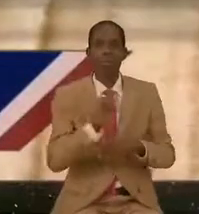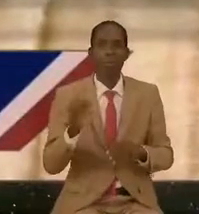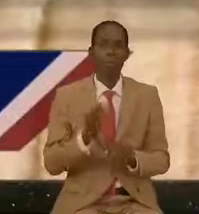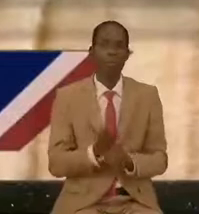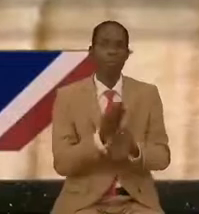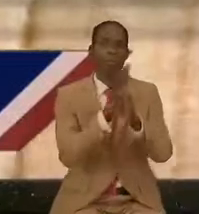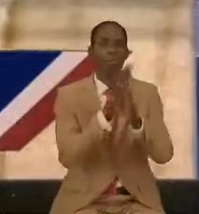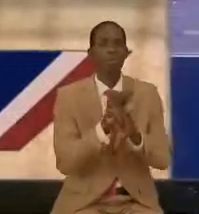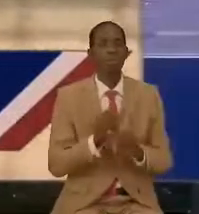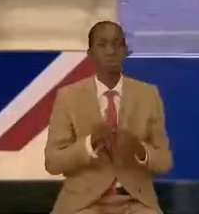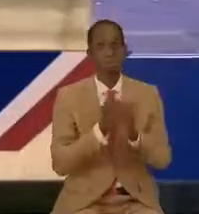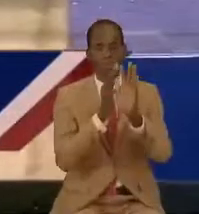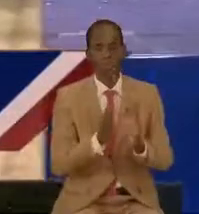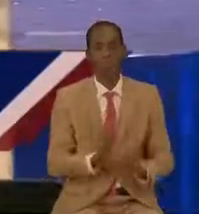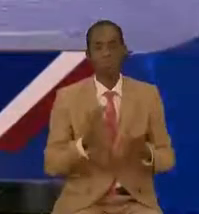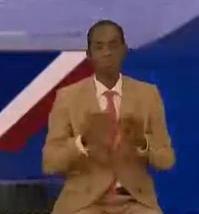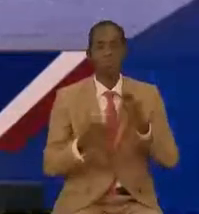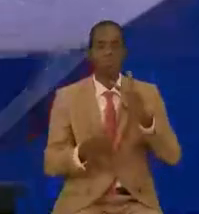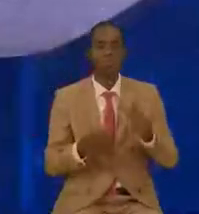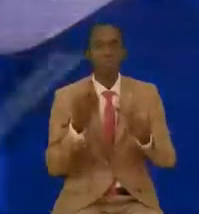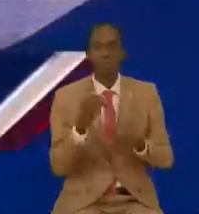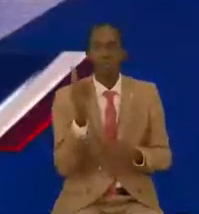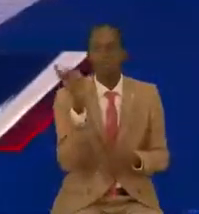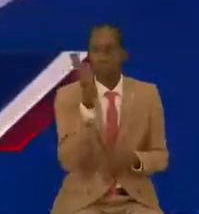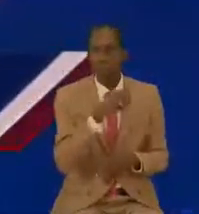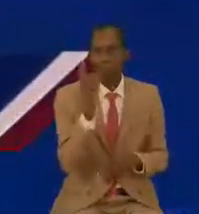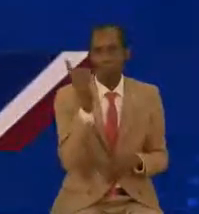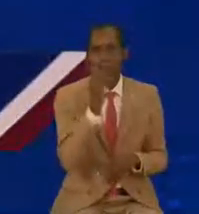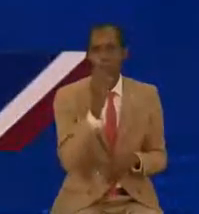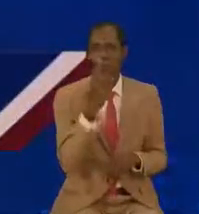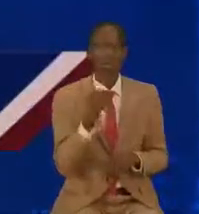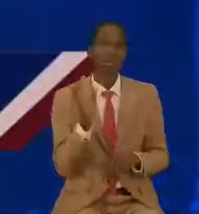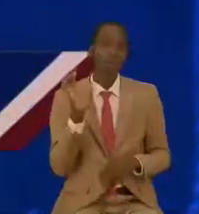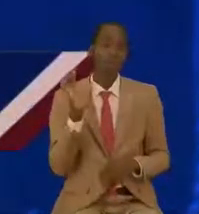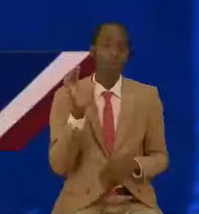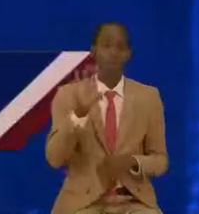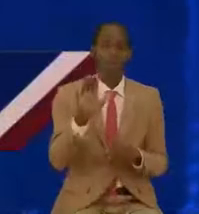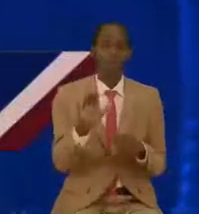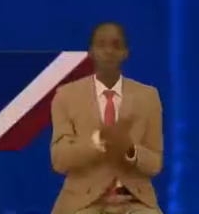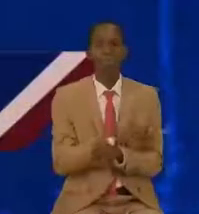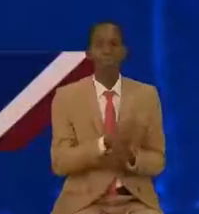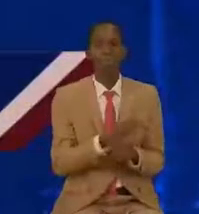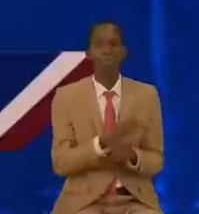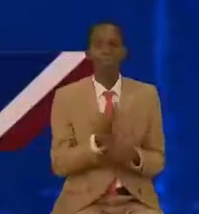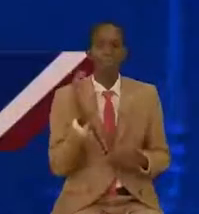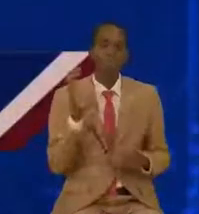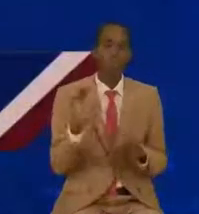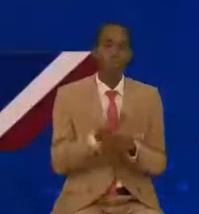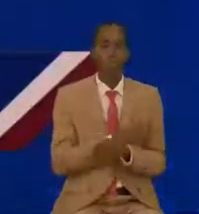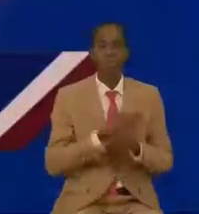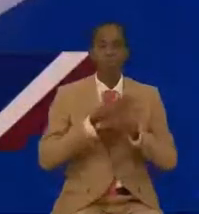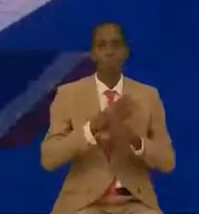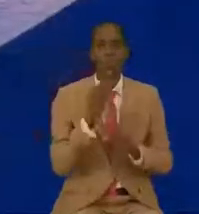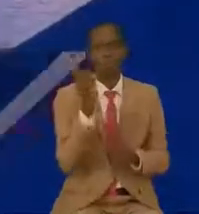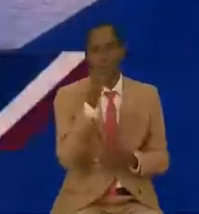ardent d'un fidèle apôtre. Deux, la contrainte obligatoire des faux apôtres.